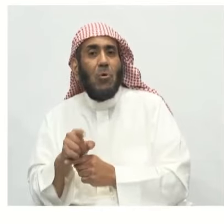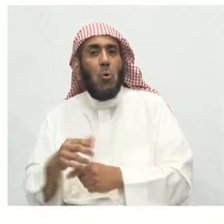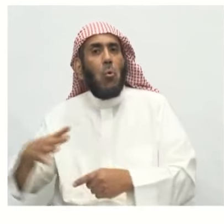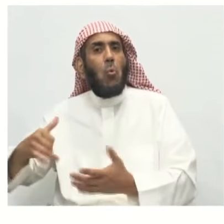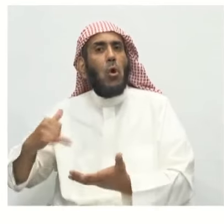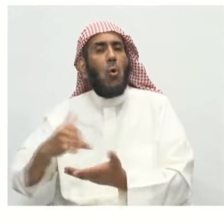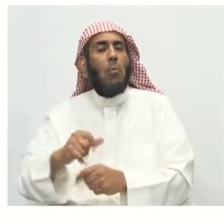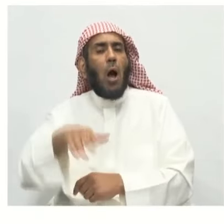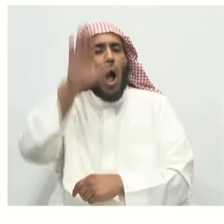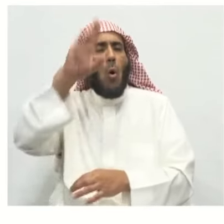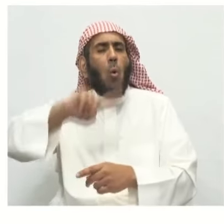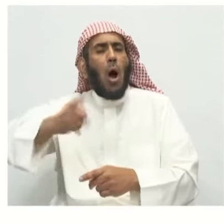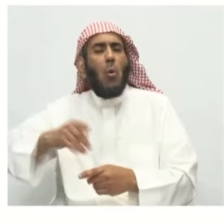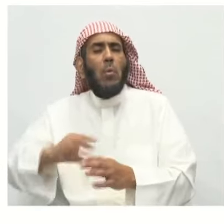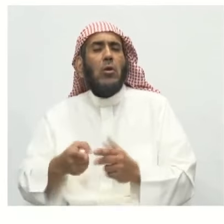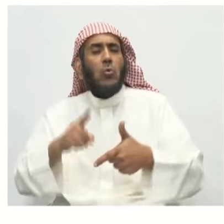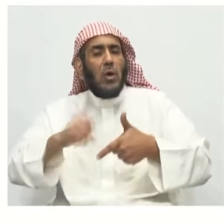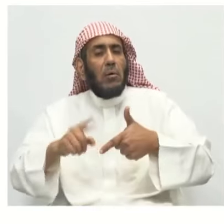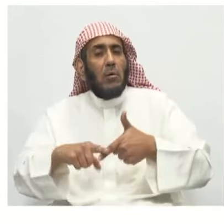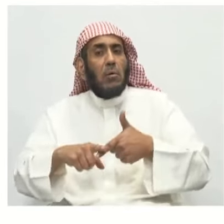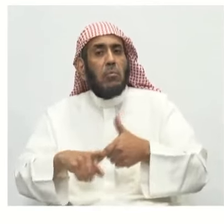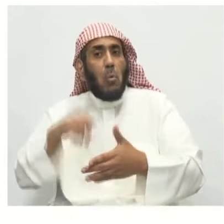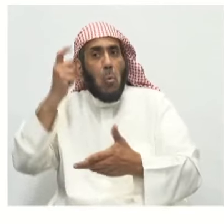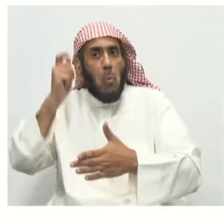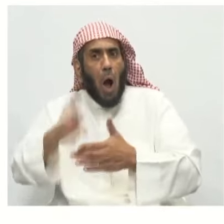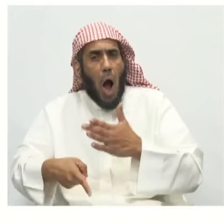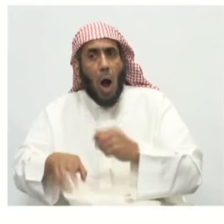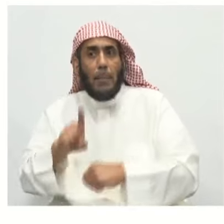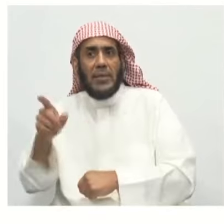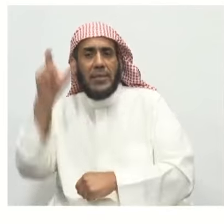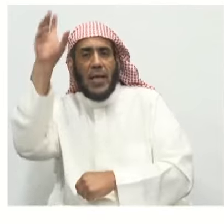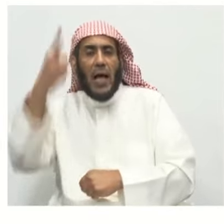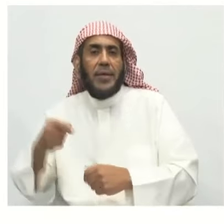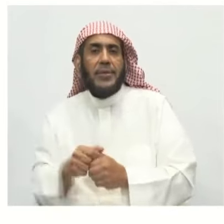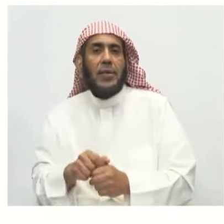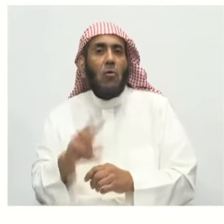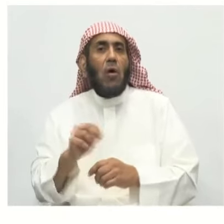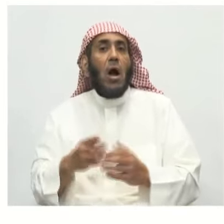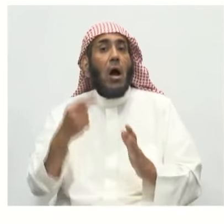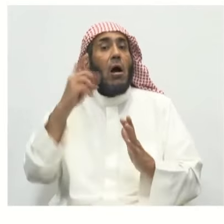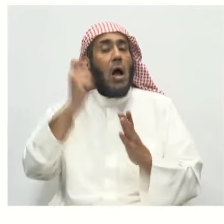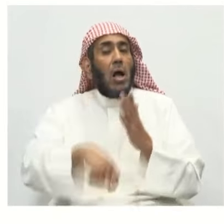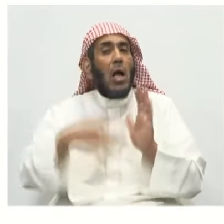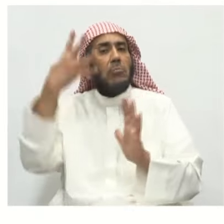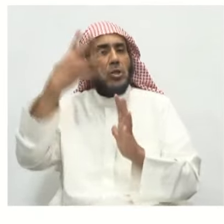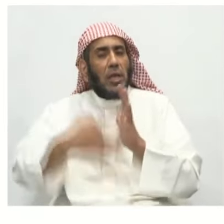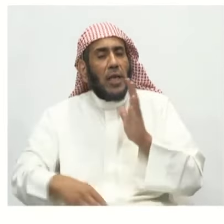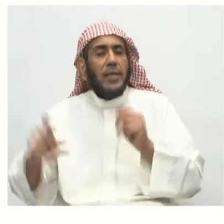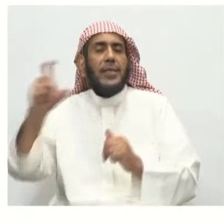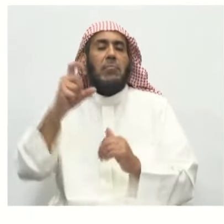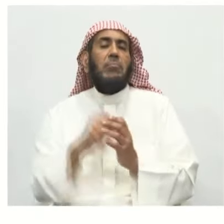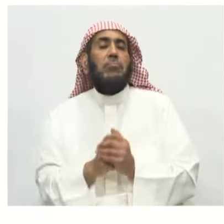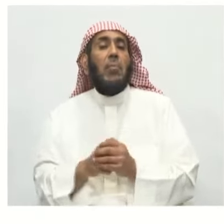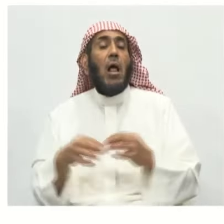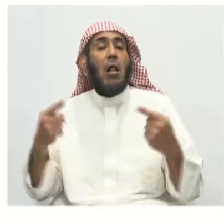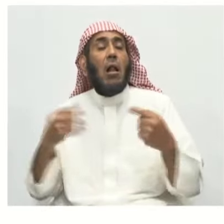الامر او من ينيبه معاقبه الساحر وفق احكام الشريعه الاسلاميه